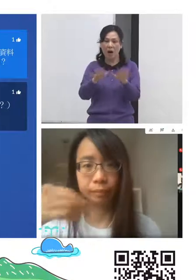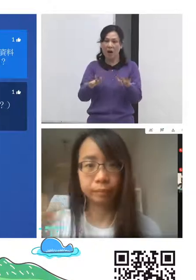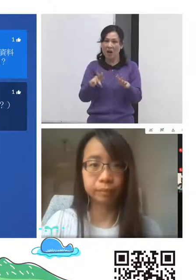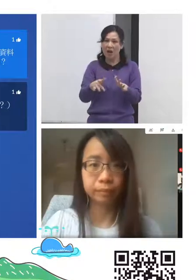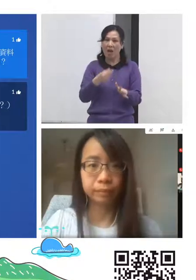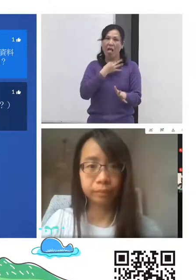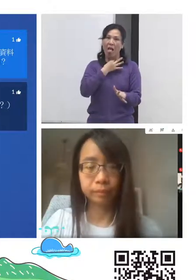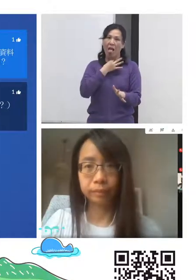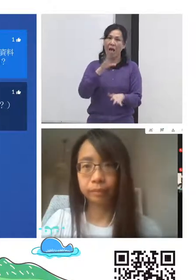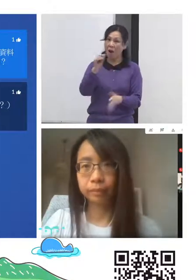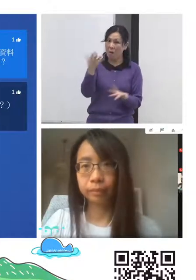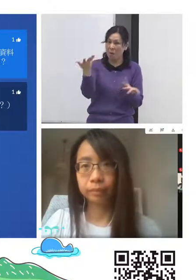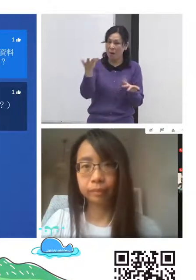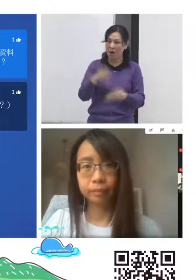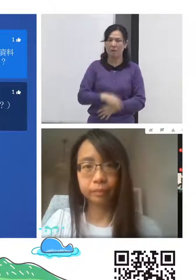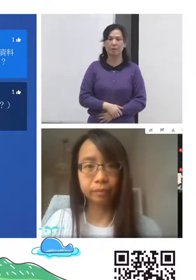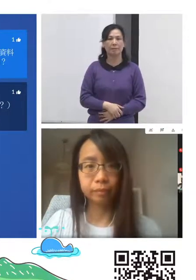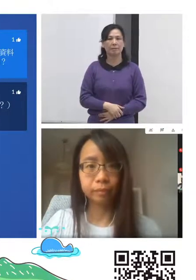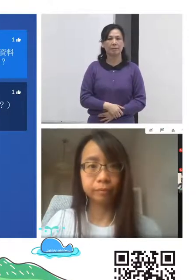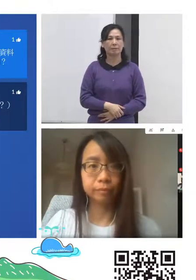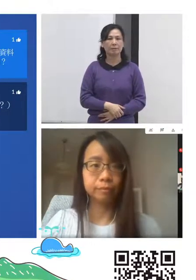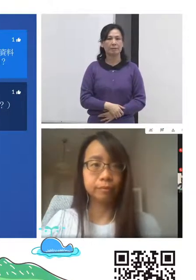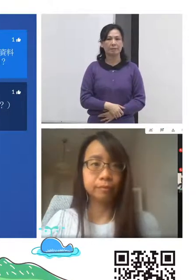瓶颈